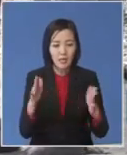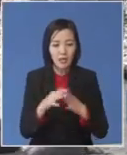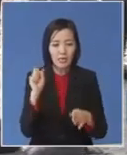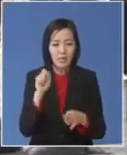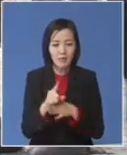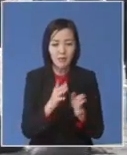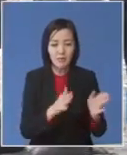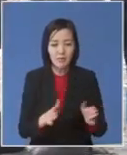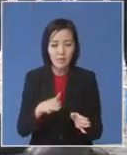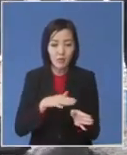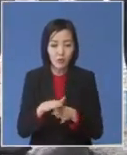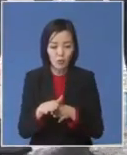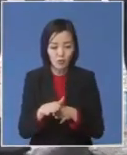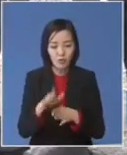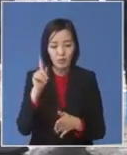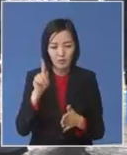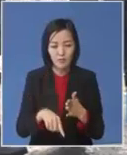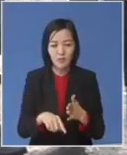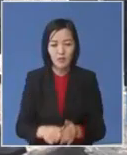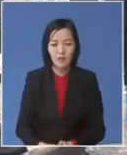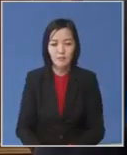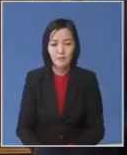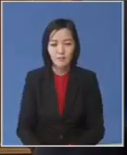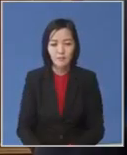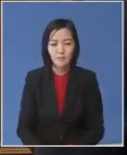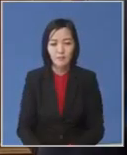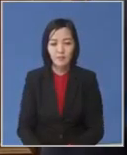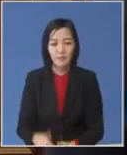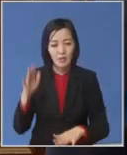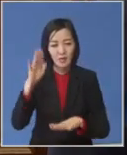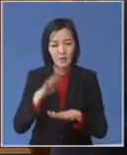тиянақты орындап жатырмыз деп сендірді қала басшылығы.